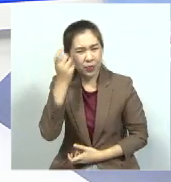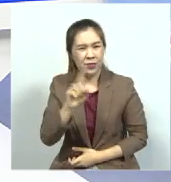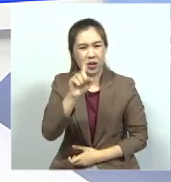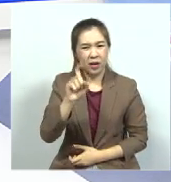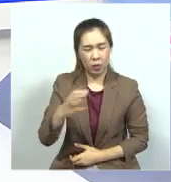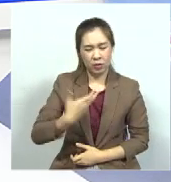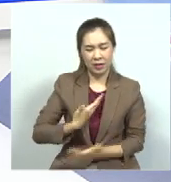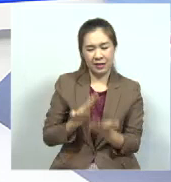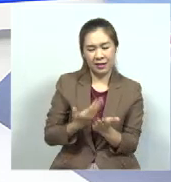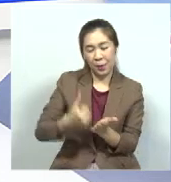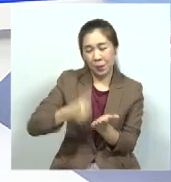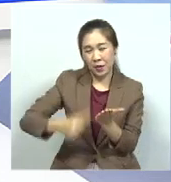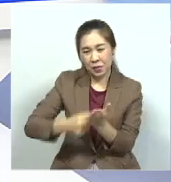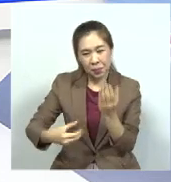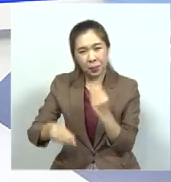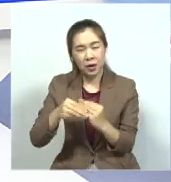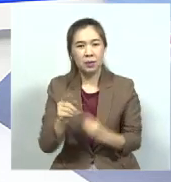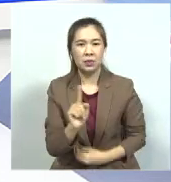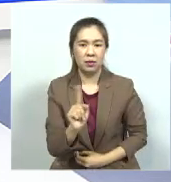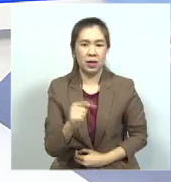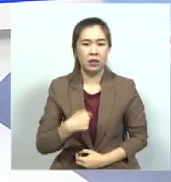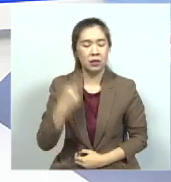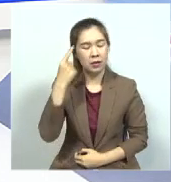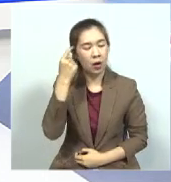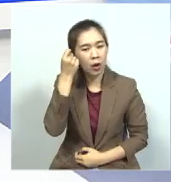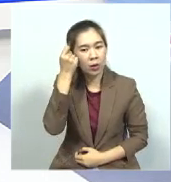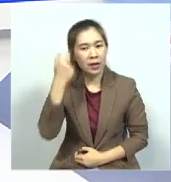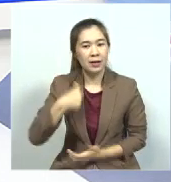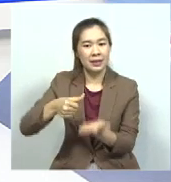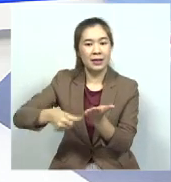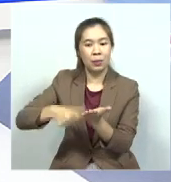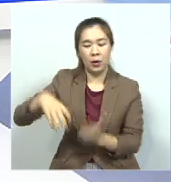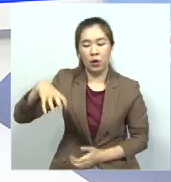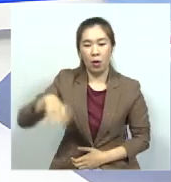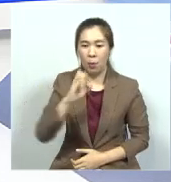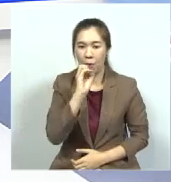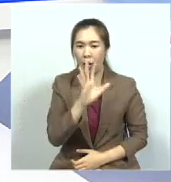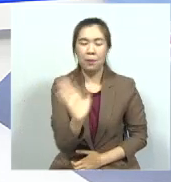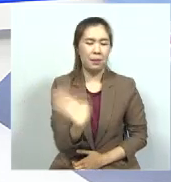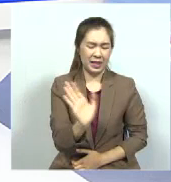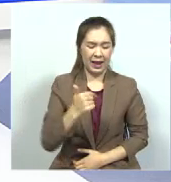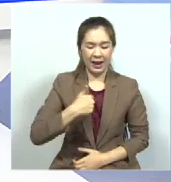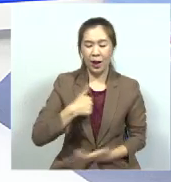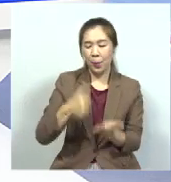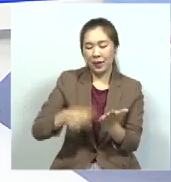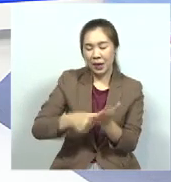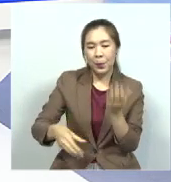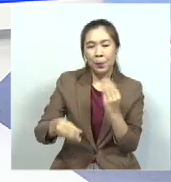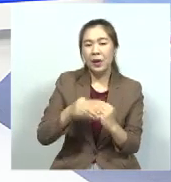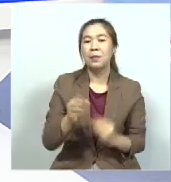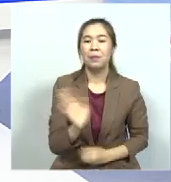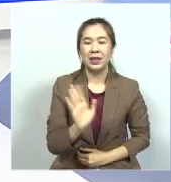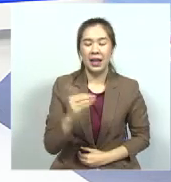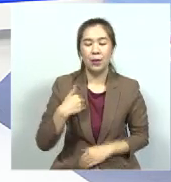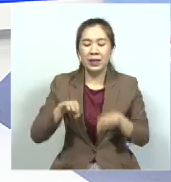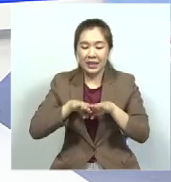เอ๊นี่จะต้องถูกเก็บภาษีเพิ่มขึ้นหรือเปล่า ต้องทำความเข้าใจนะคะคือสรรพากรยืนยันว่าไม่ใช่ไม่ได้ทำให้เราเสียภาษีเพิ่มคือเร